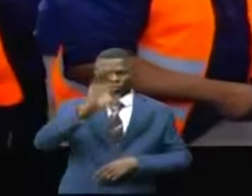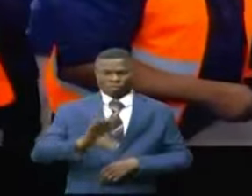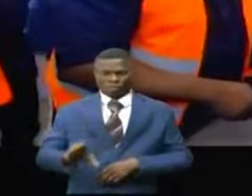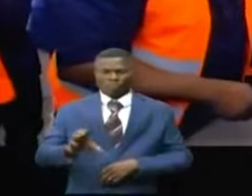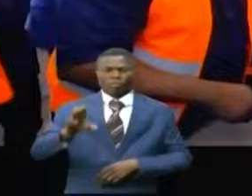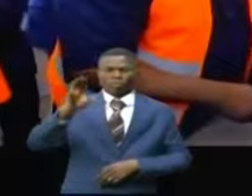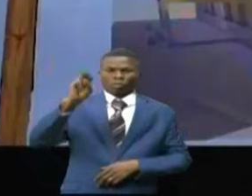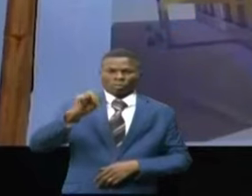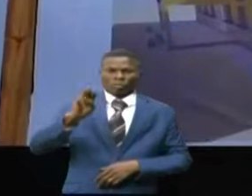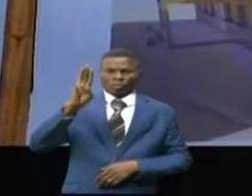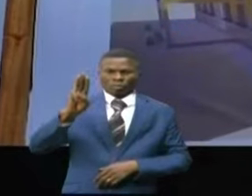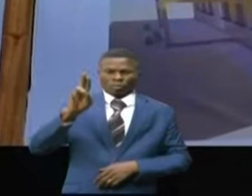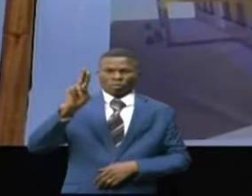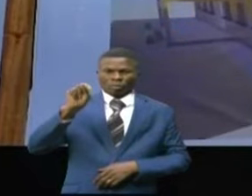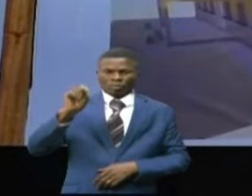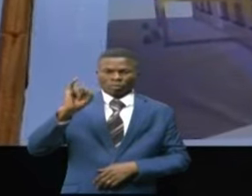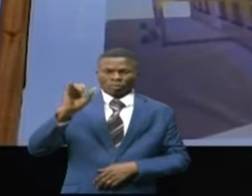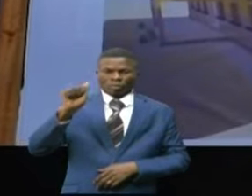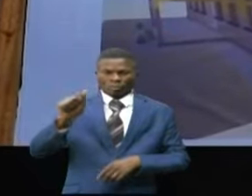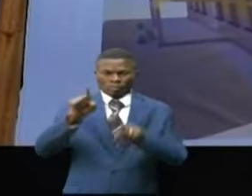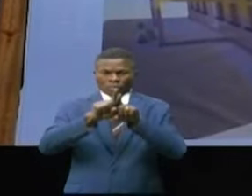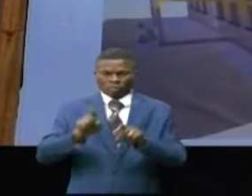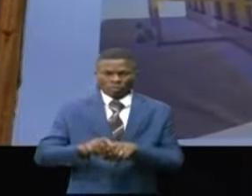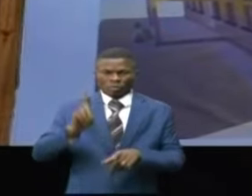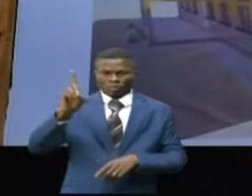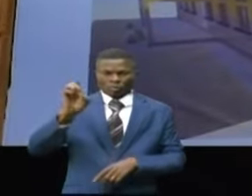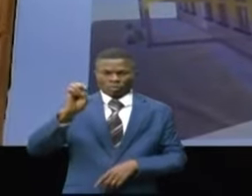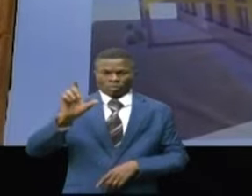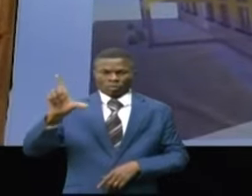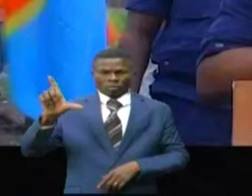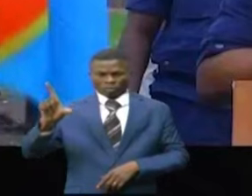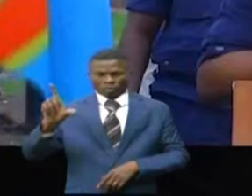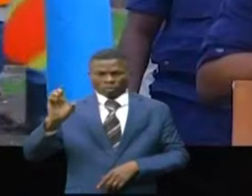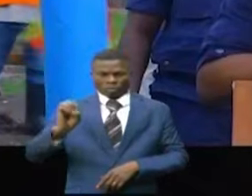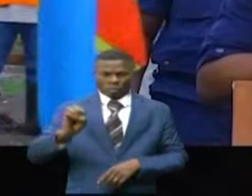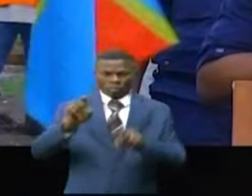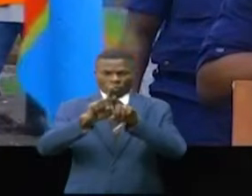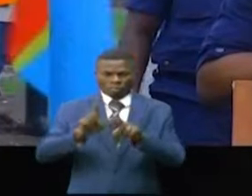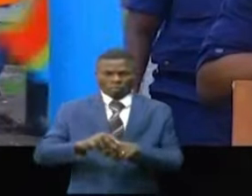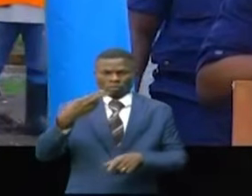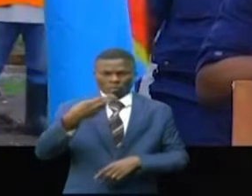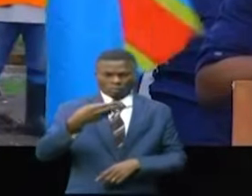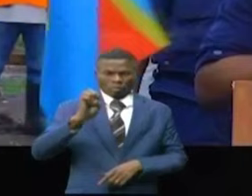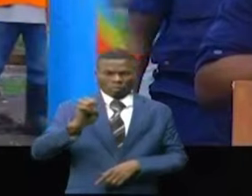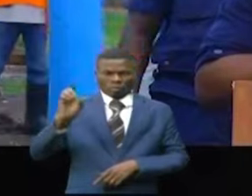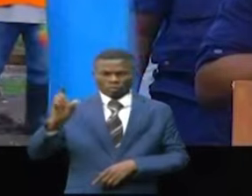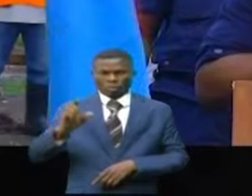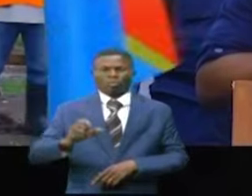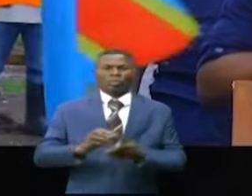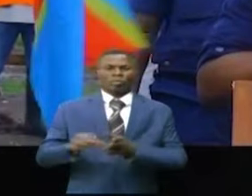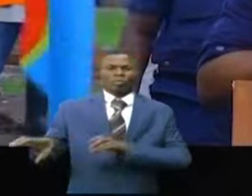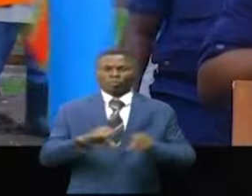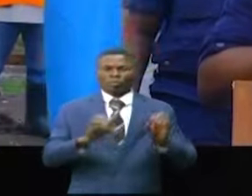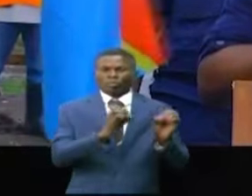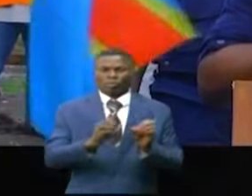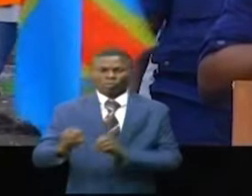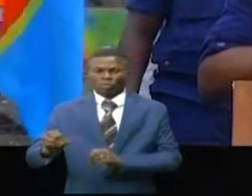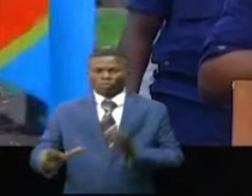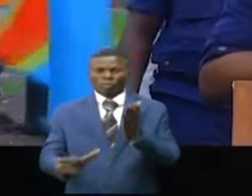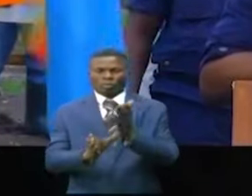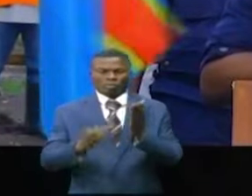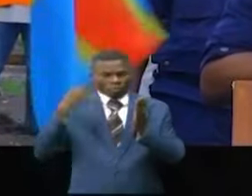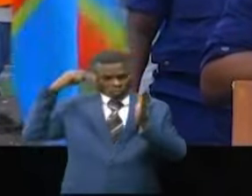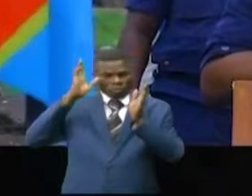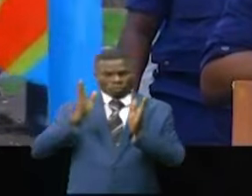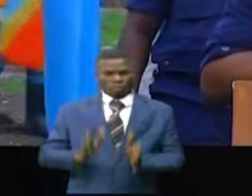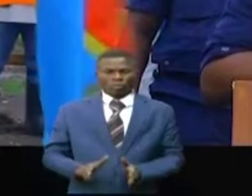deux sous-commissariats de Délé et de Hoho, une cérémonie présidée par le vice-gouverneur policier de l'Ituri, le commissaire